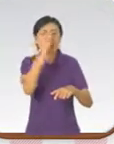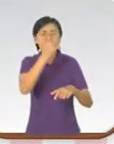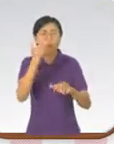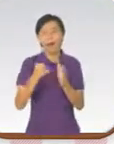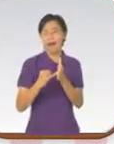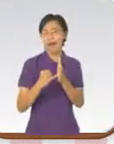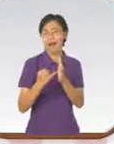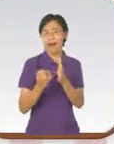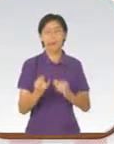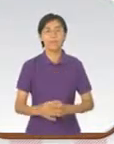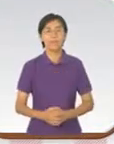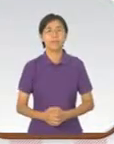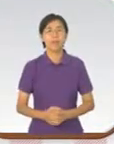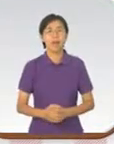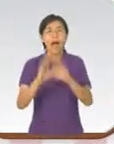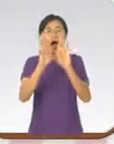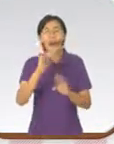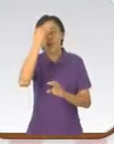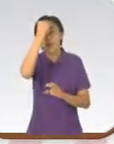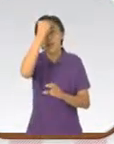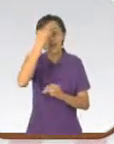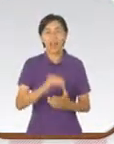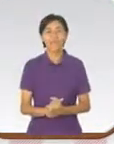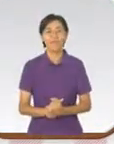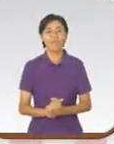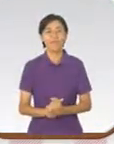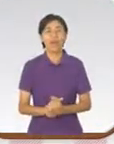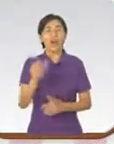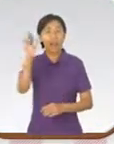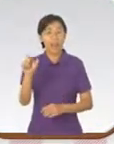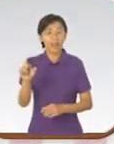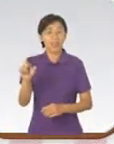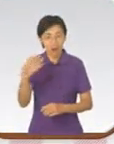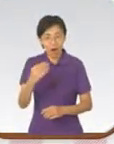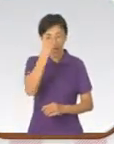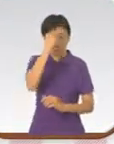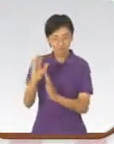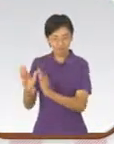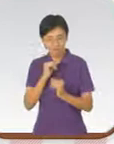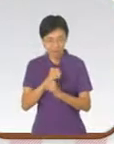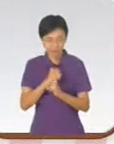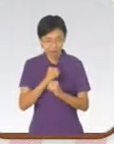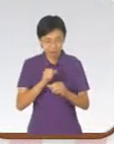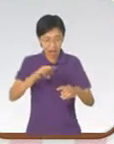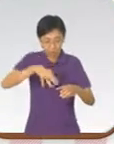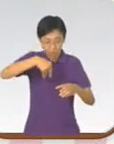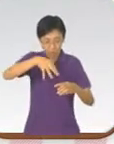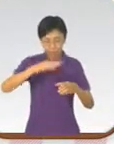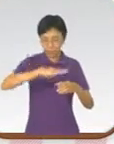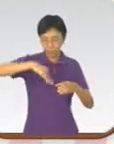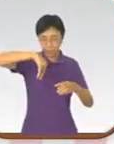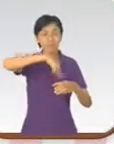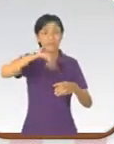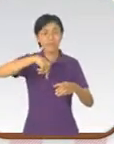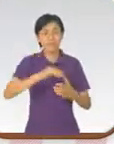ไตล์ญี่ปุ่นจริงๆแล้วเป็นฝรั่งเศสแต่ว่าญี่ปุ่นเอามาทำค่อนข้างเยอะเลยกันสไตล์ญี่ปุ่นไปแล้ว แล้วข้างบนเราจะแต่งด้วยอะไร